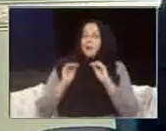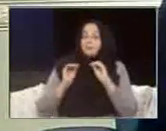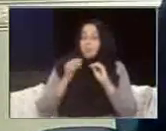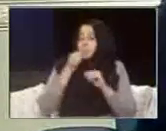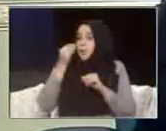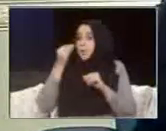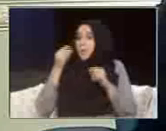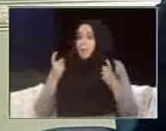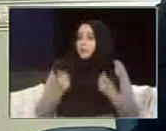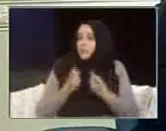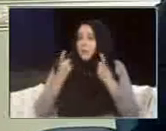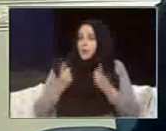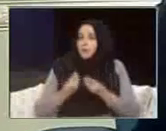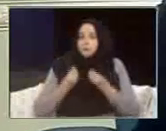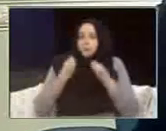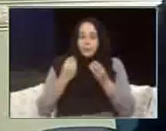صالحة،